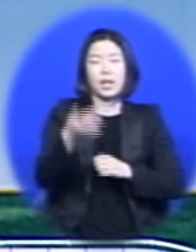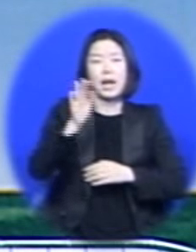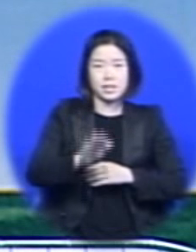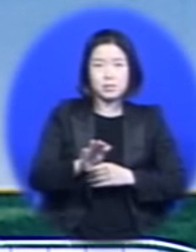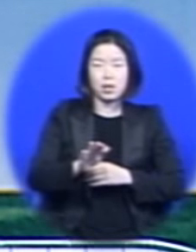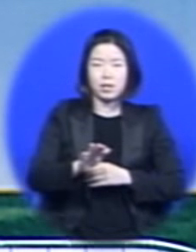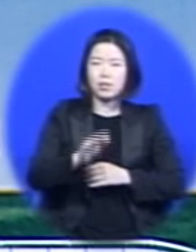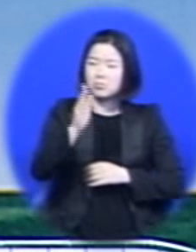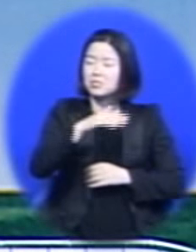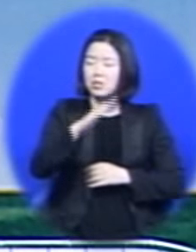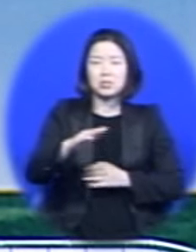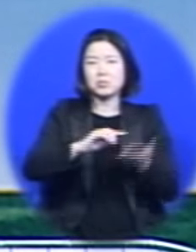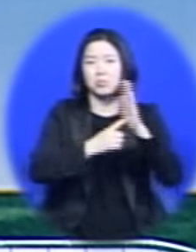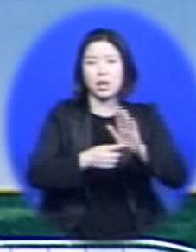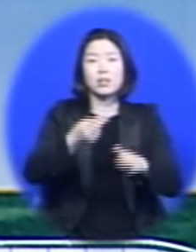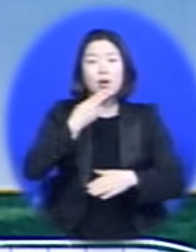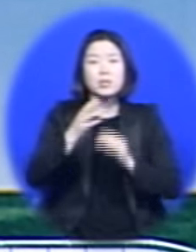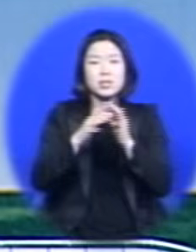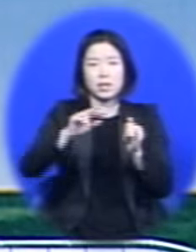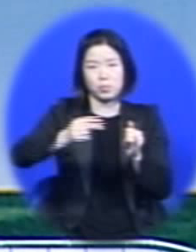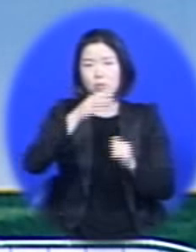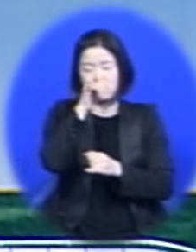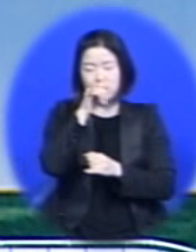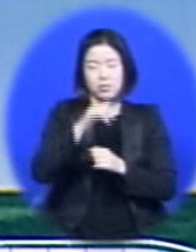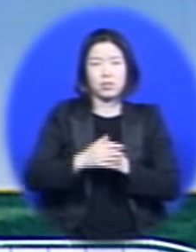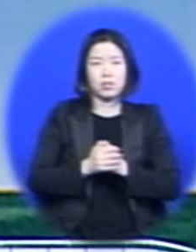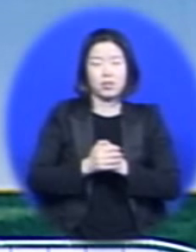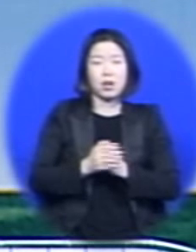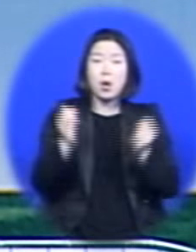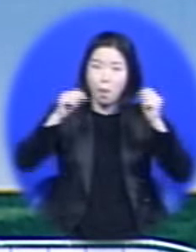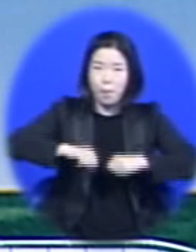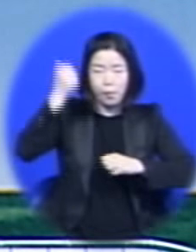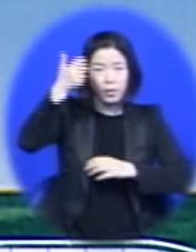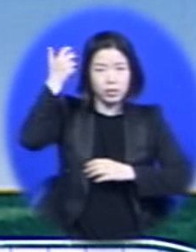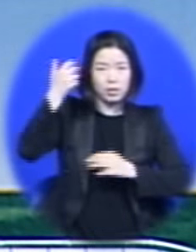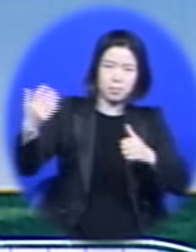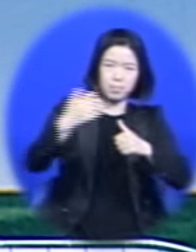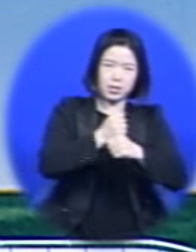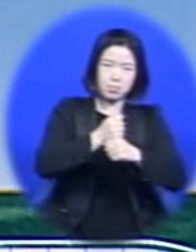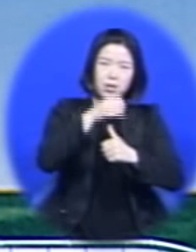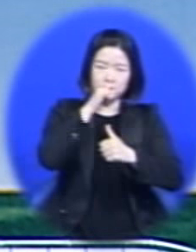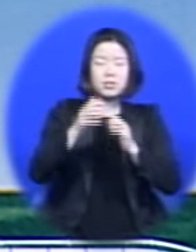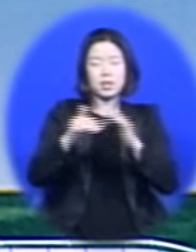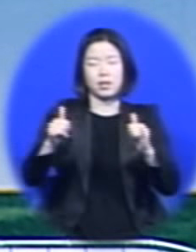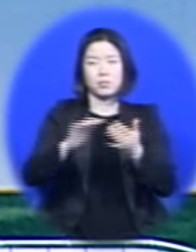그렇지만 전혀 반응을 안 보이는 사람도 있습니다. 불순종의 영에 사로잡혀 있는 사람.